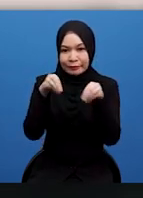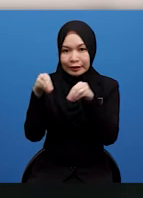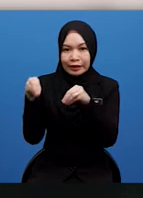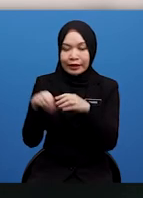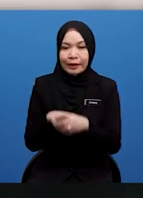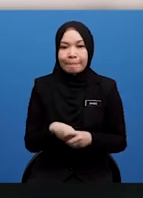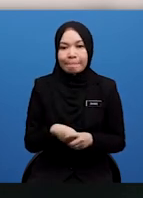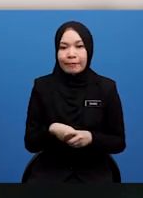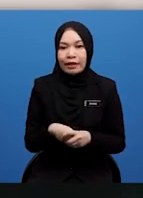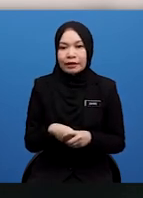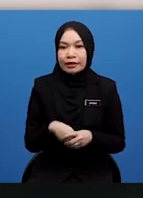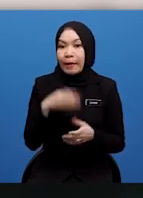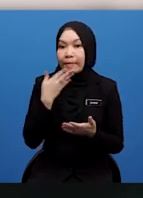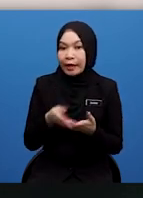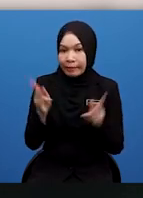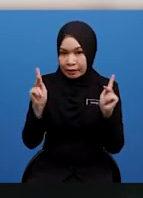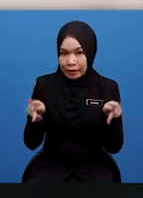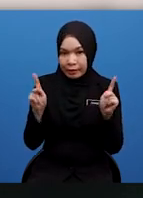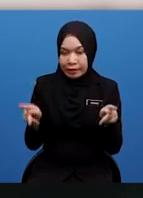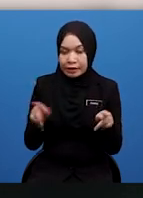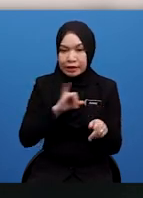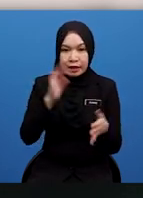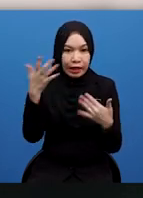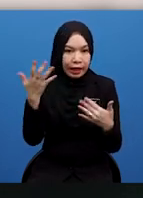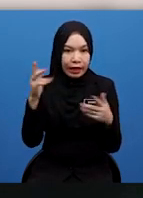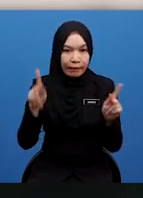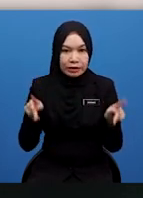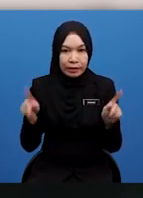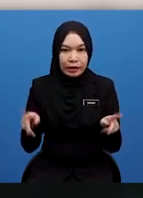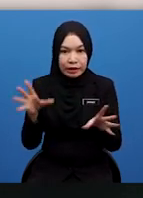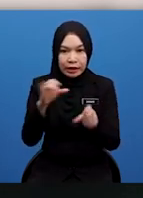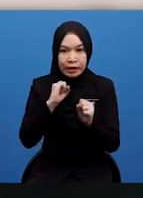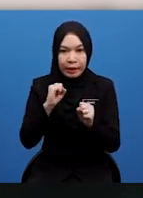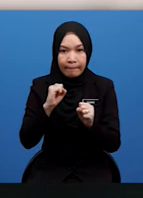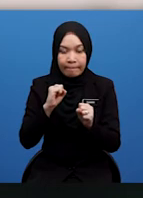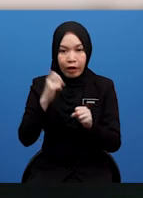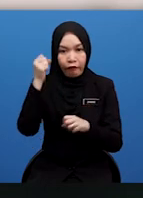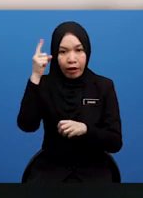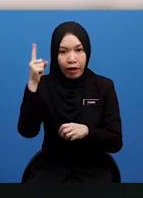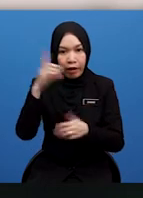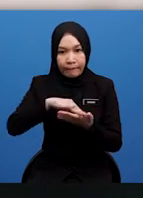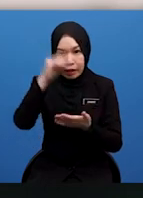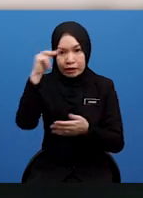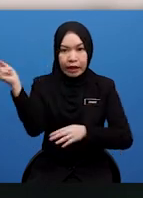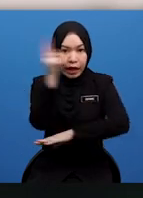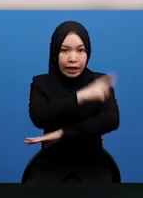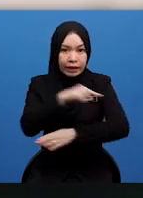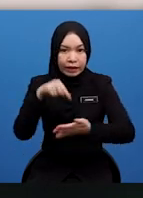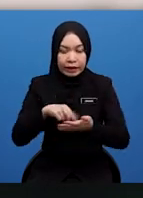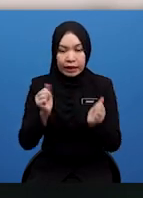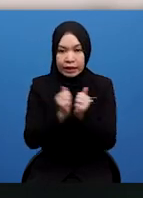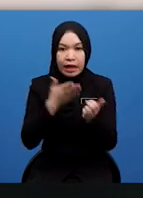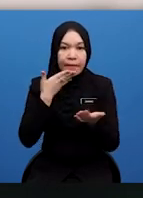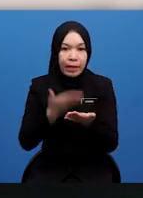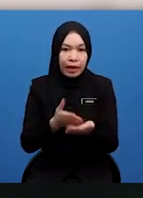Baik pelajar-pelajar, cikgu harap pelajar-pelajar dapat mengikuti pelajaran kita hari ini